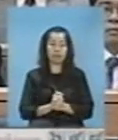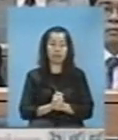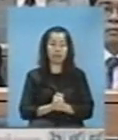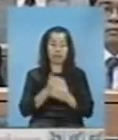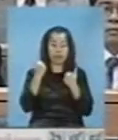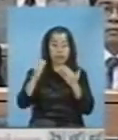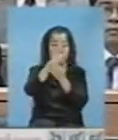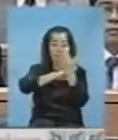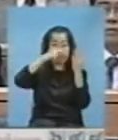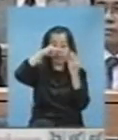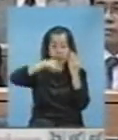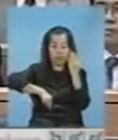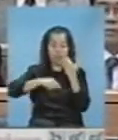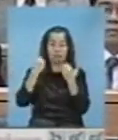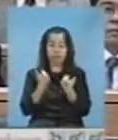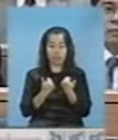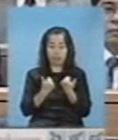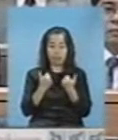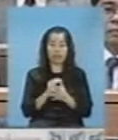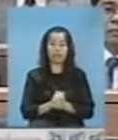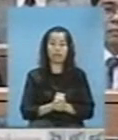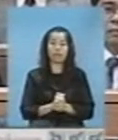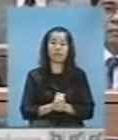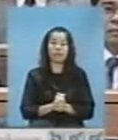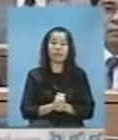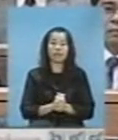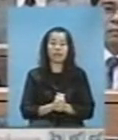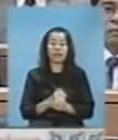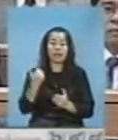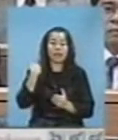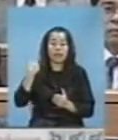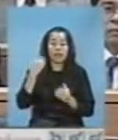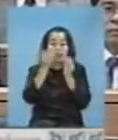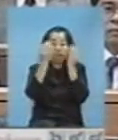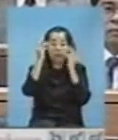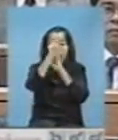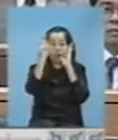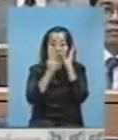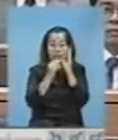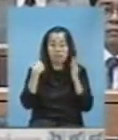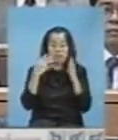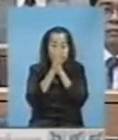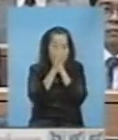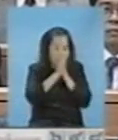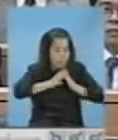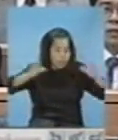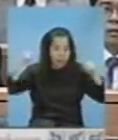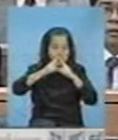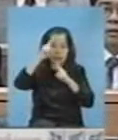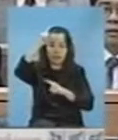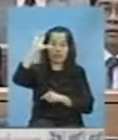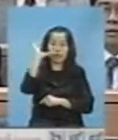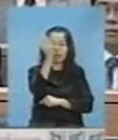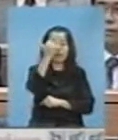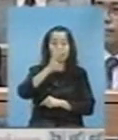ประเทศไทยถือว่าเป็นประเทศที่มีรัฐธรรมนูญมากที่สุดในโลกประเทศ